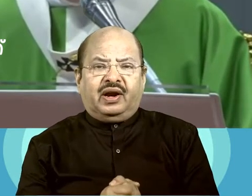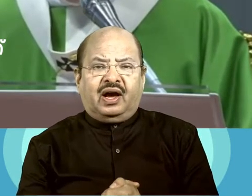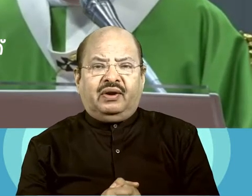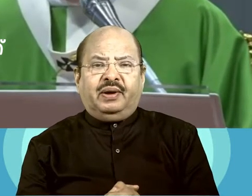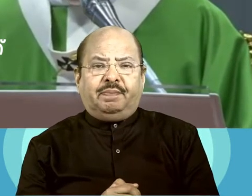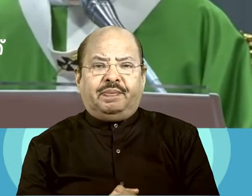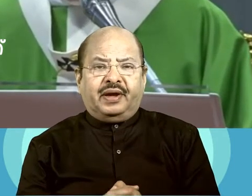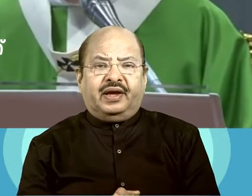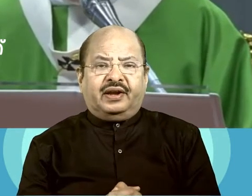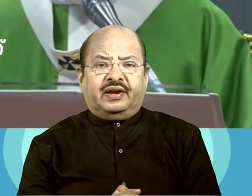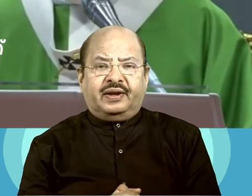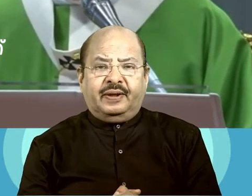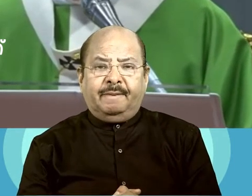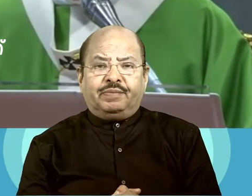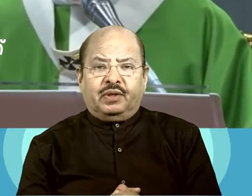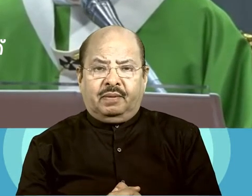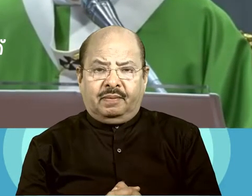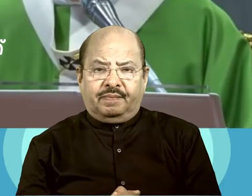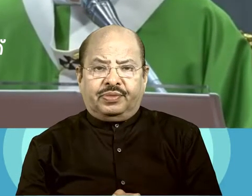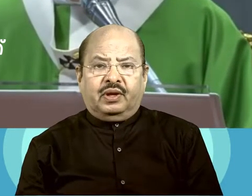ശരിക്കൊരുങ്ങിയ ഒരാളുടെ പേര്,